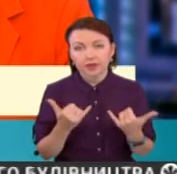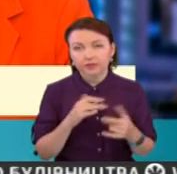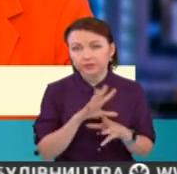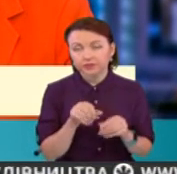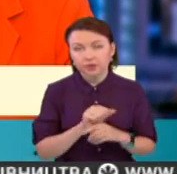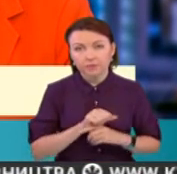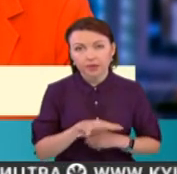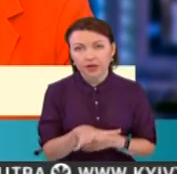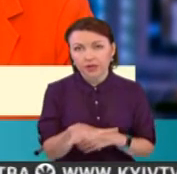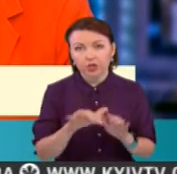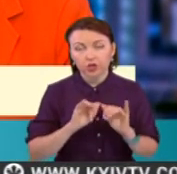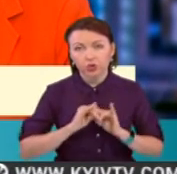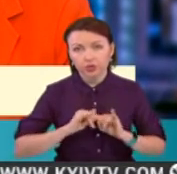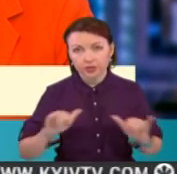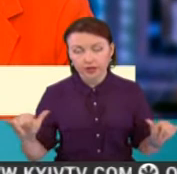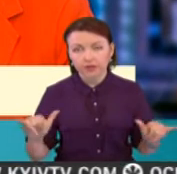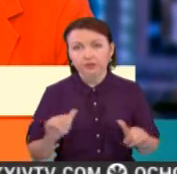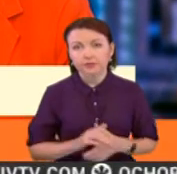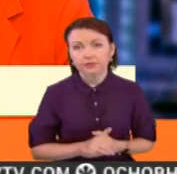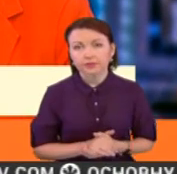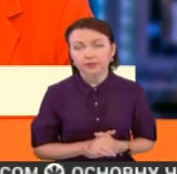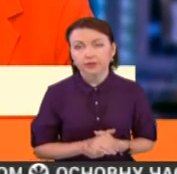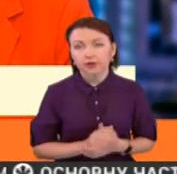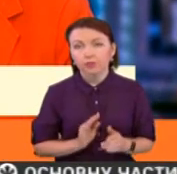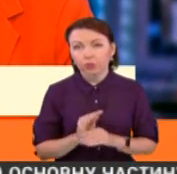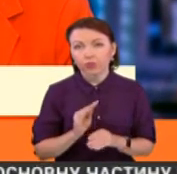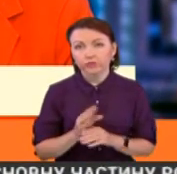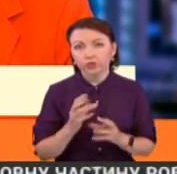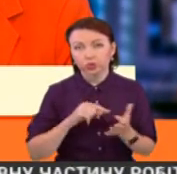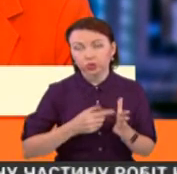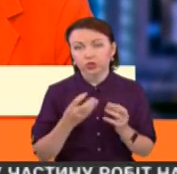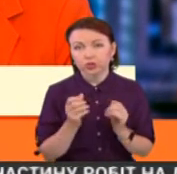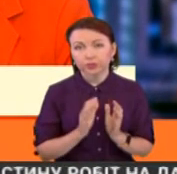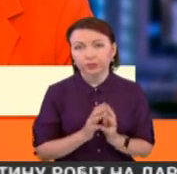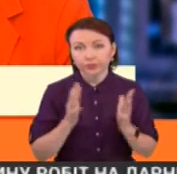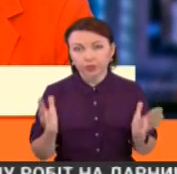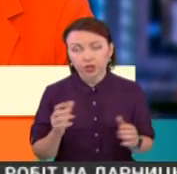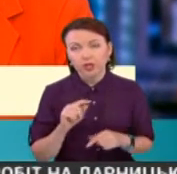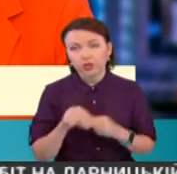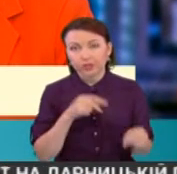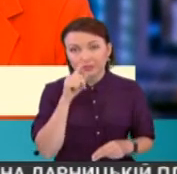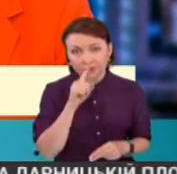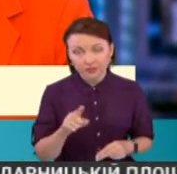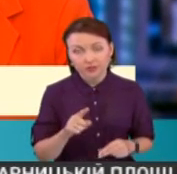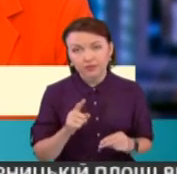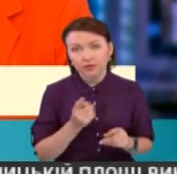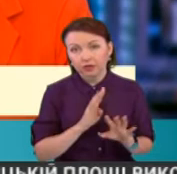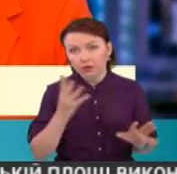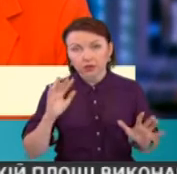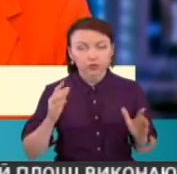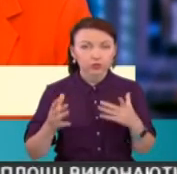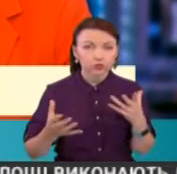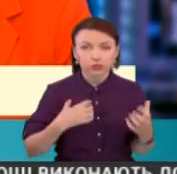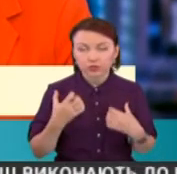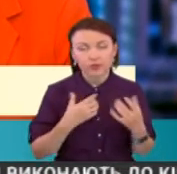мережа розширяється, цих пунктів поповнення стає більше. Я думаю, за місяць вже такого питання взагалі не виникає. А коли